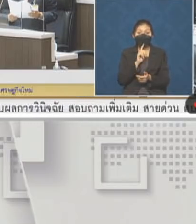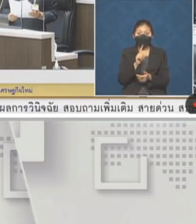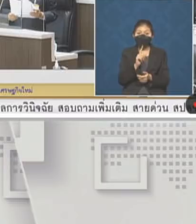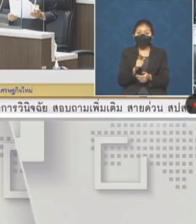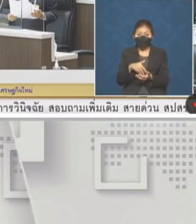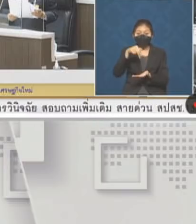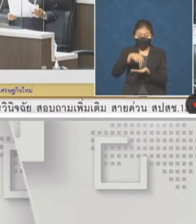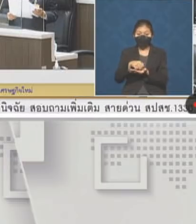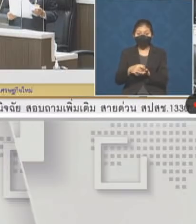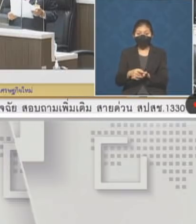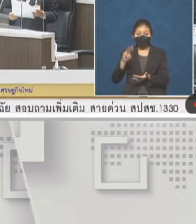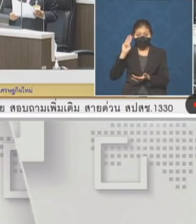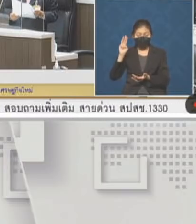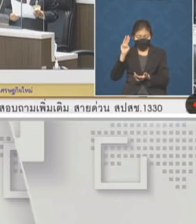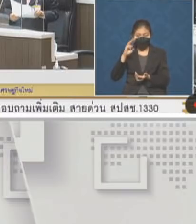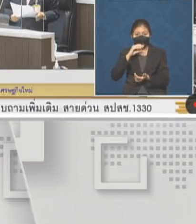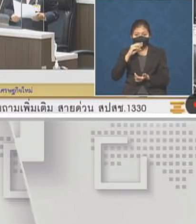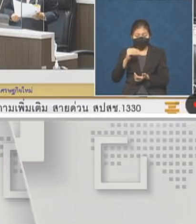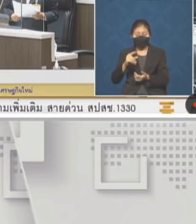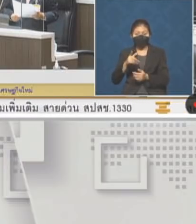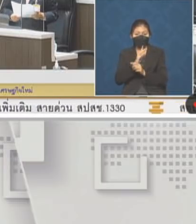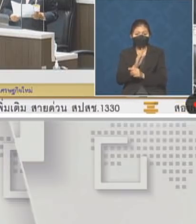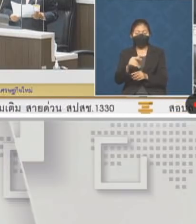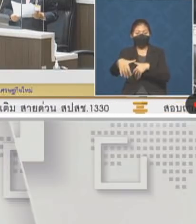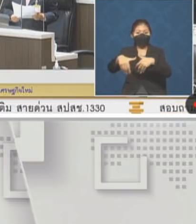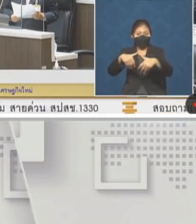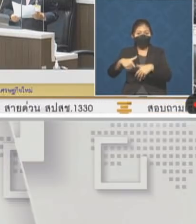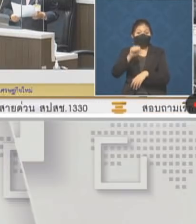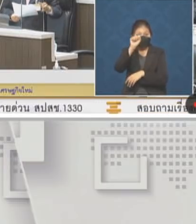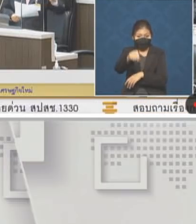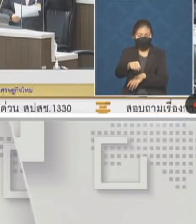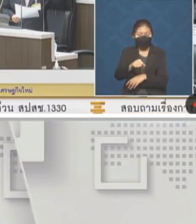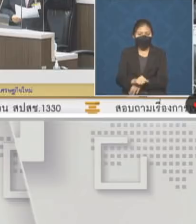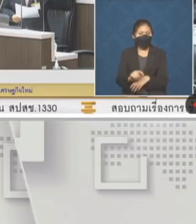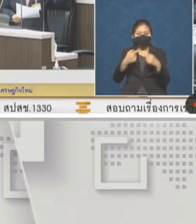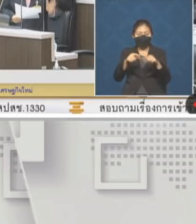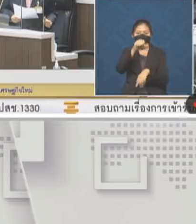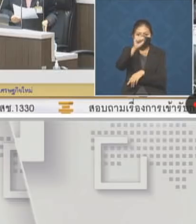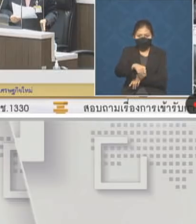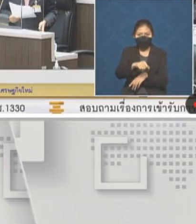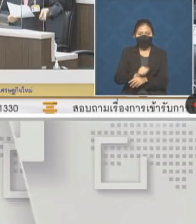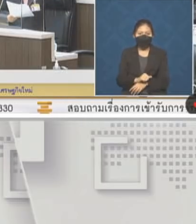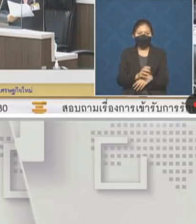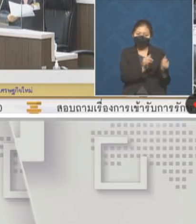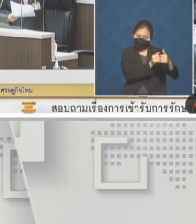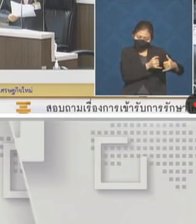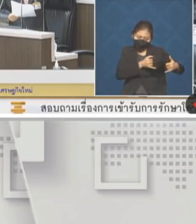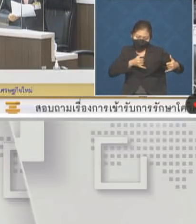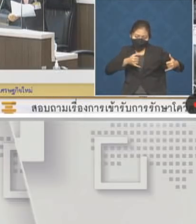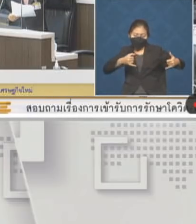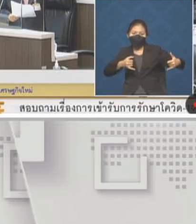สื่อมันกำลังเป็นสื่อใหม่ใช่ไหมฮะ ใช ่เดอะสแตนดาร์ดอะไรเงี้ยแล้วปรากฏว่าวัยรุ่นเนี่ย ชอบเขา เลือกชอบ ชอบคุณมิ่ง